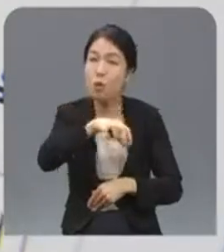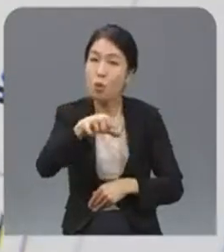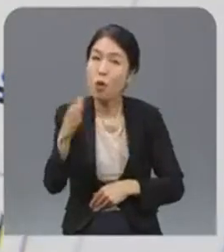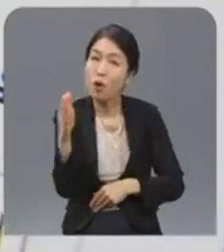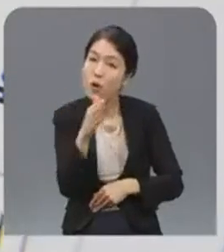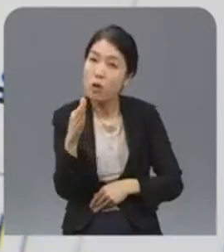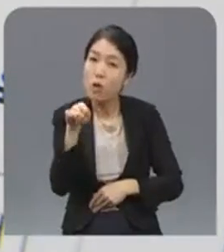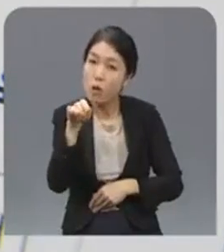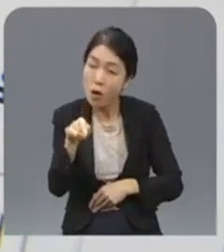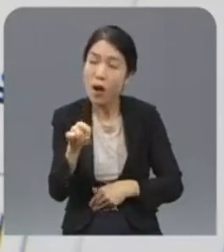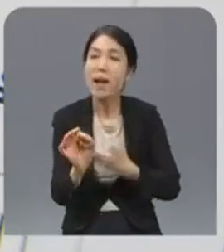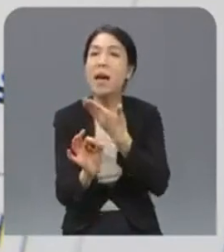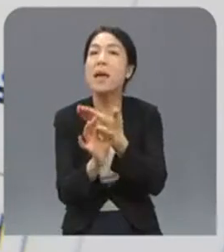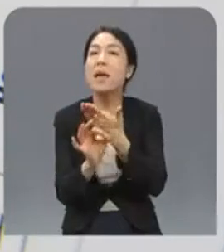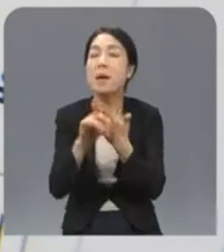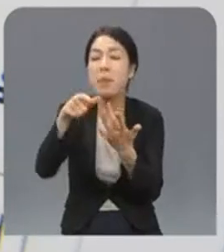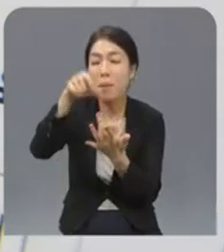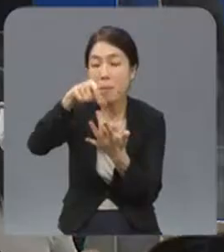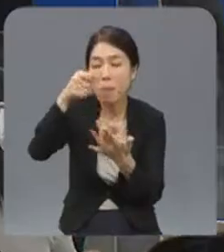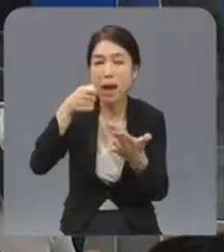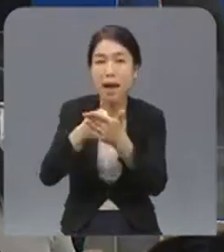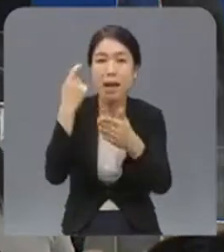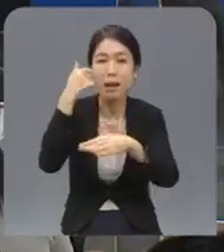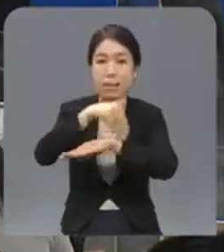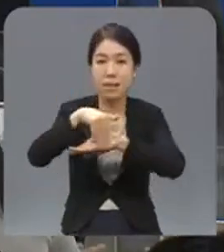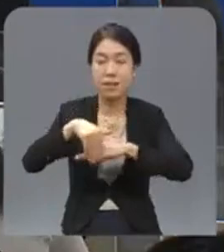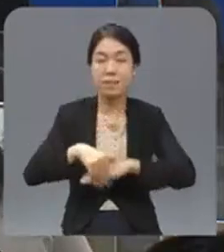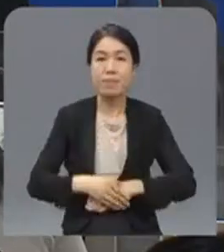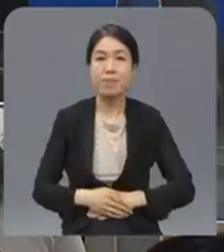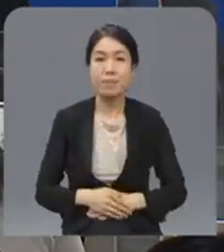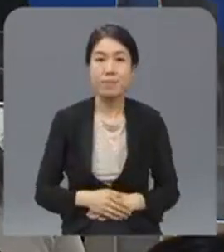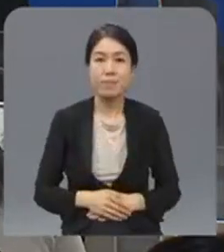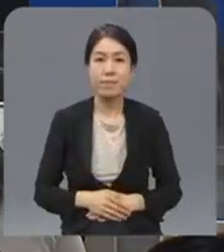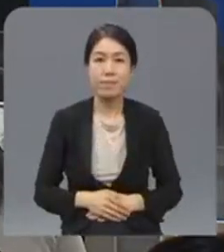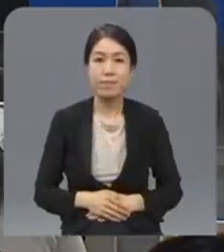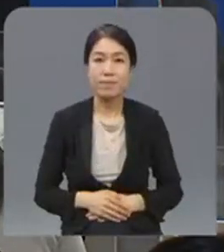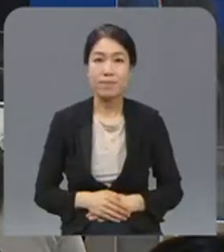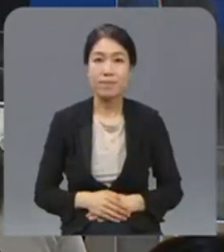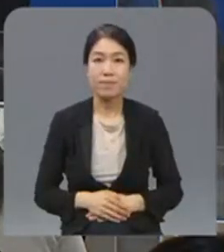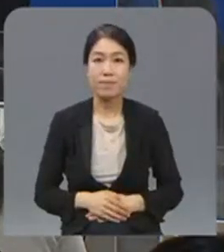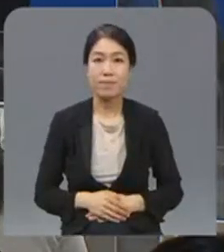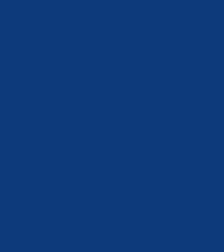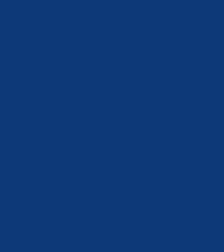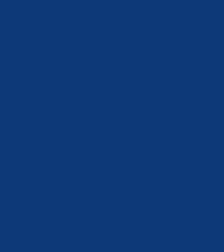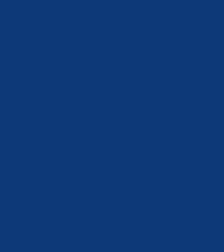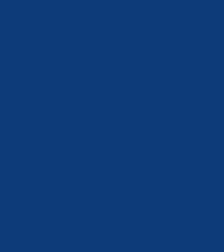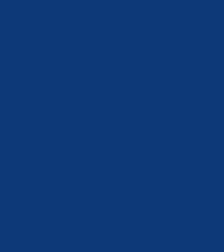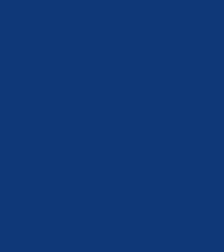글로컬 대학을 예비 지정합니다. KBS 뉴스 하선아입니다.